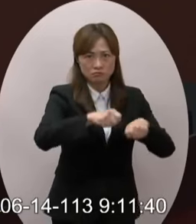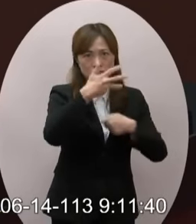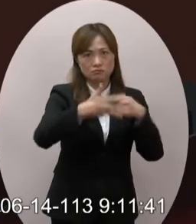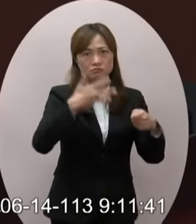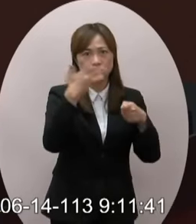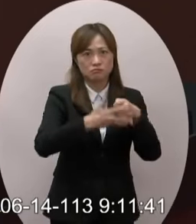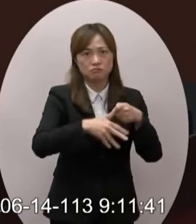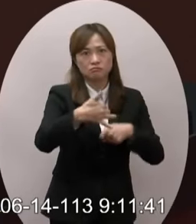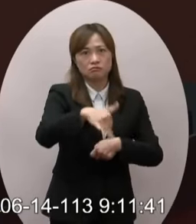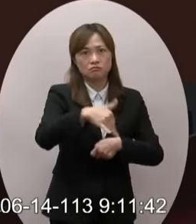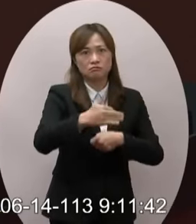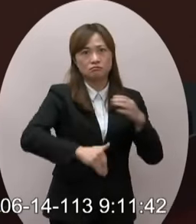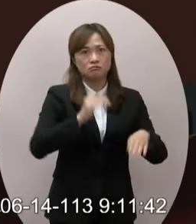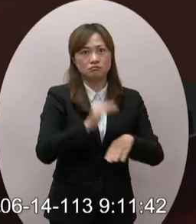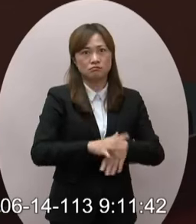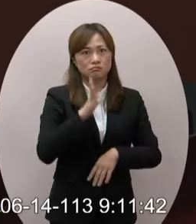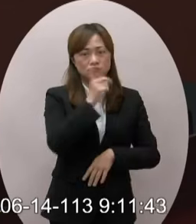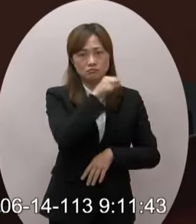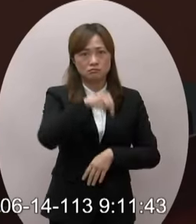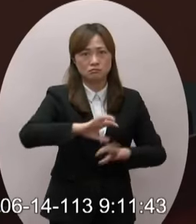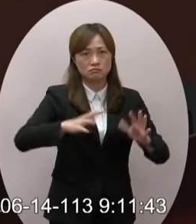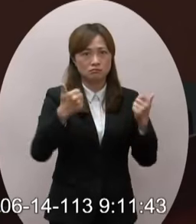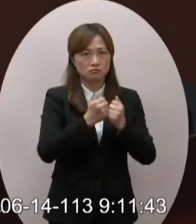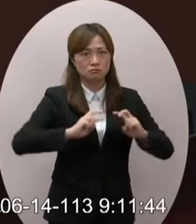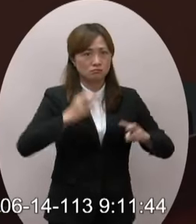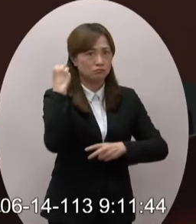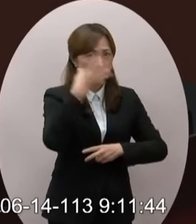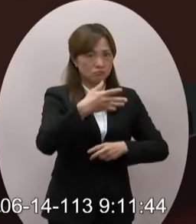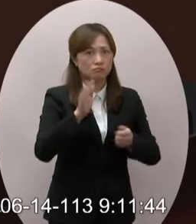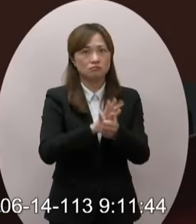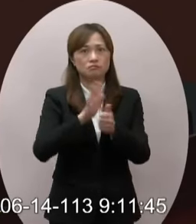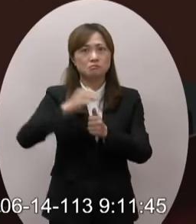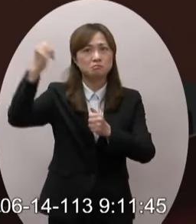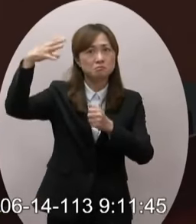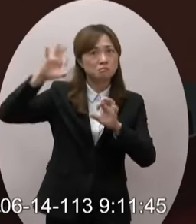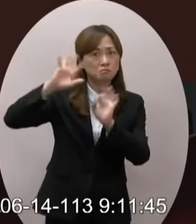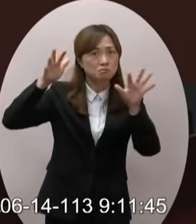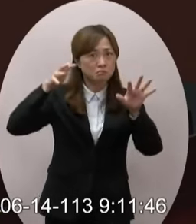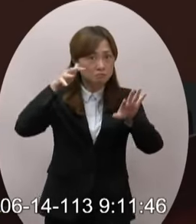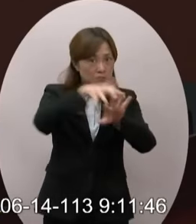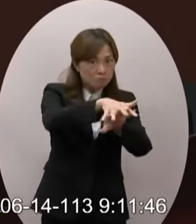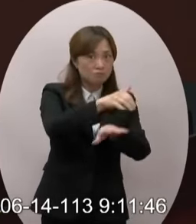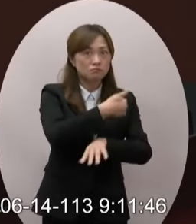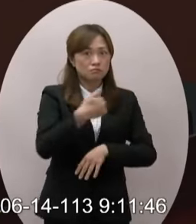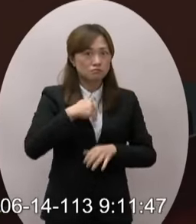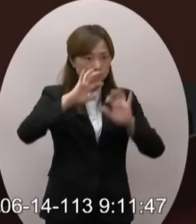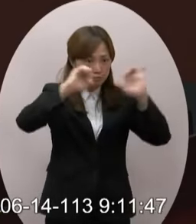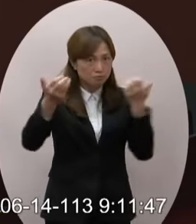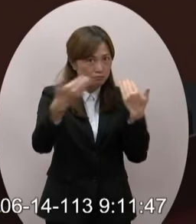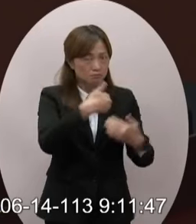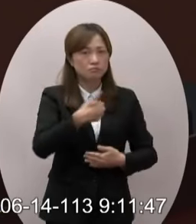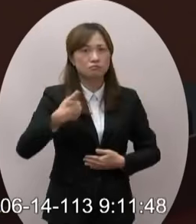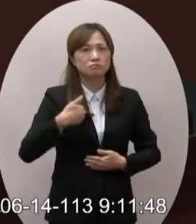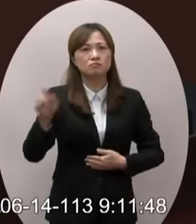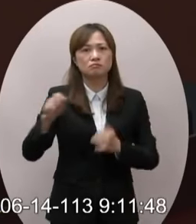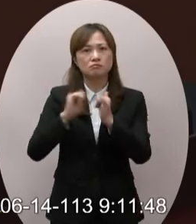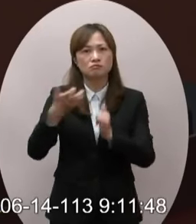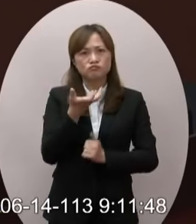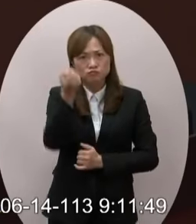不出来。国会改革是一个让阳光照进国会，重要而且攸关人民权益的事